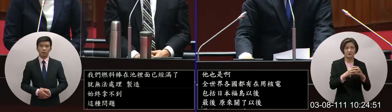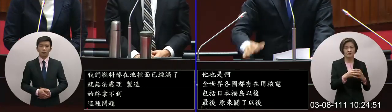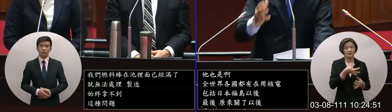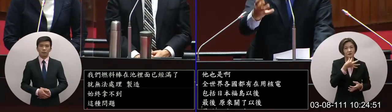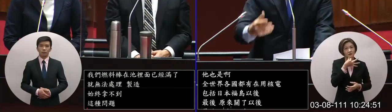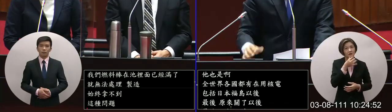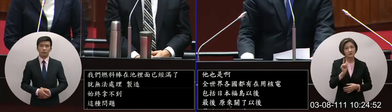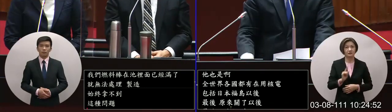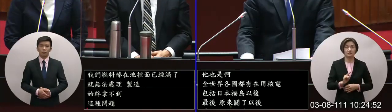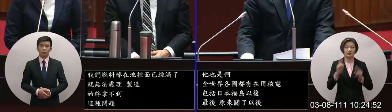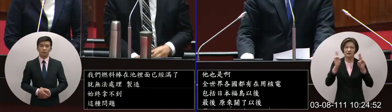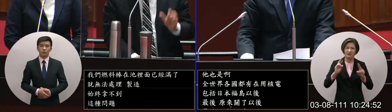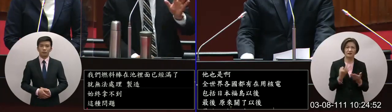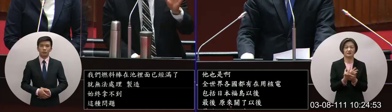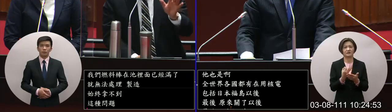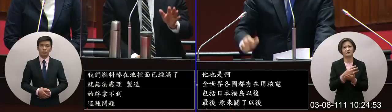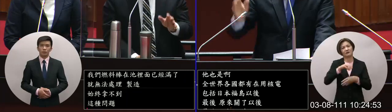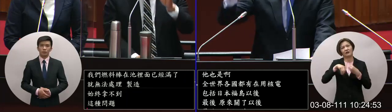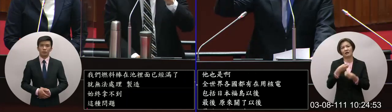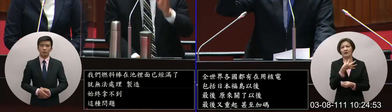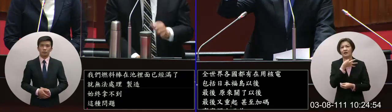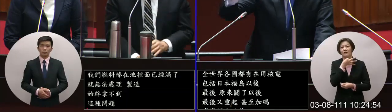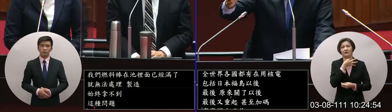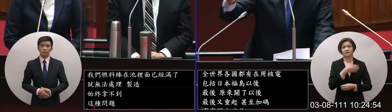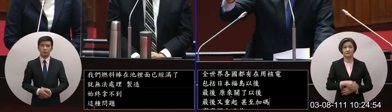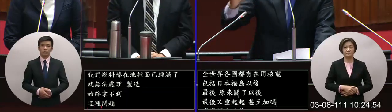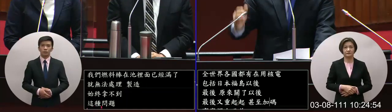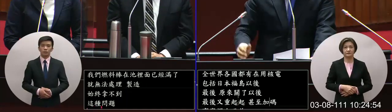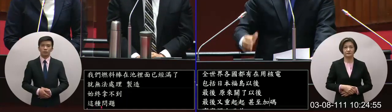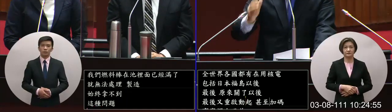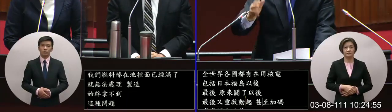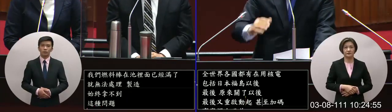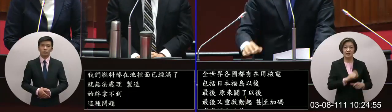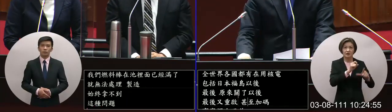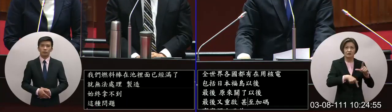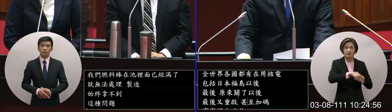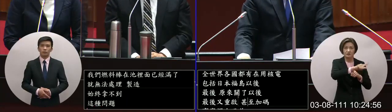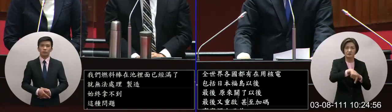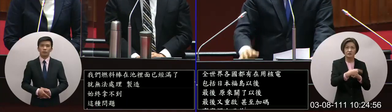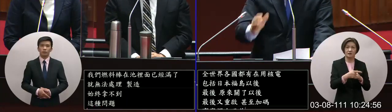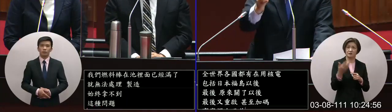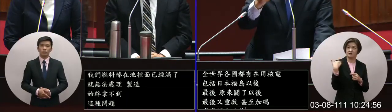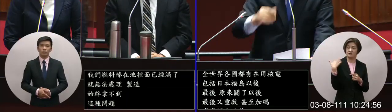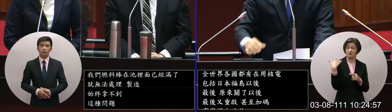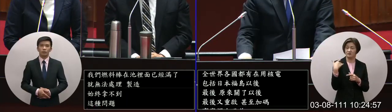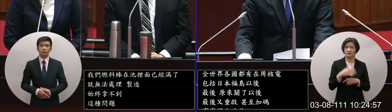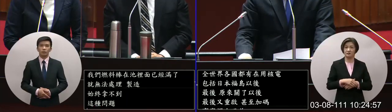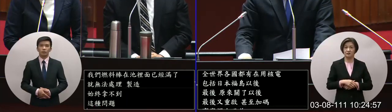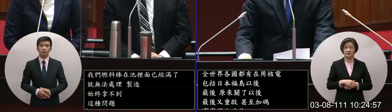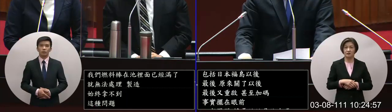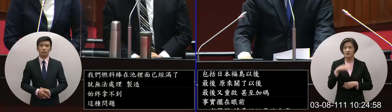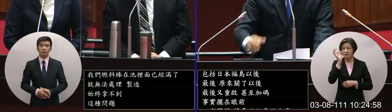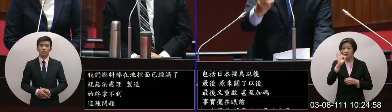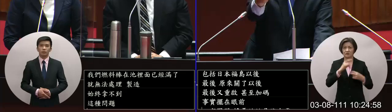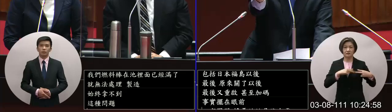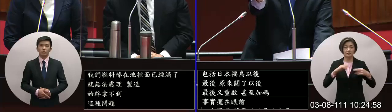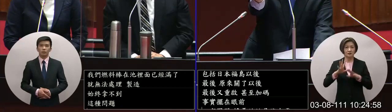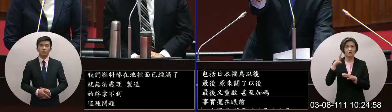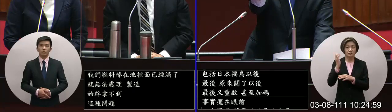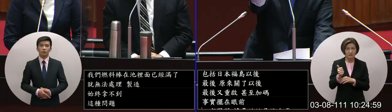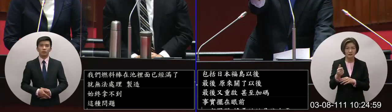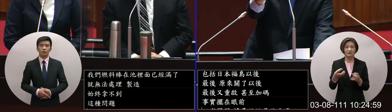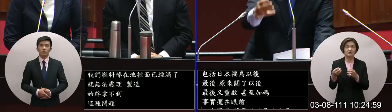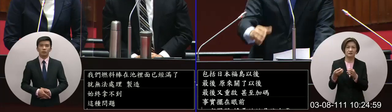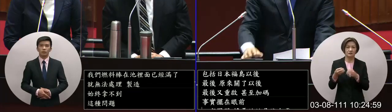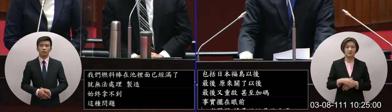的就是没有电嘛，对不对？所以说他们先前才去找过这个蔡总统，隔了2天